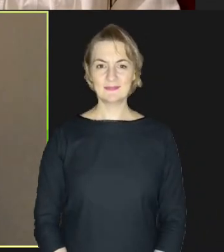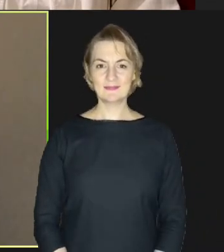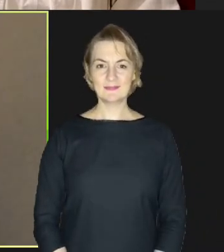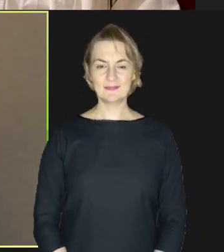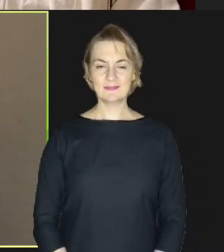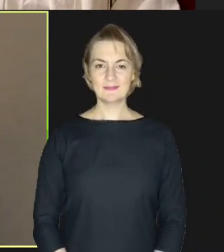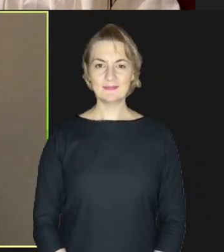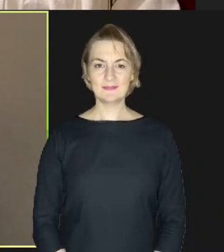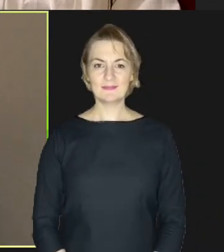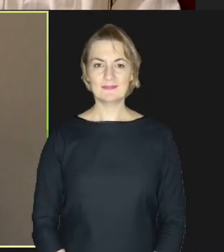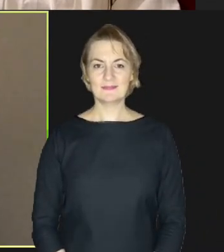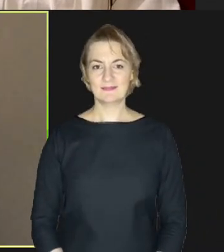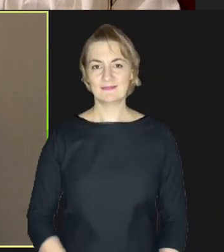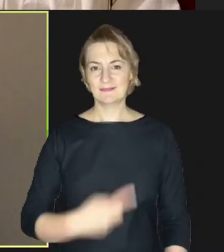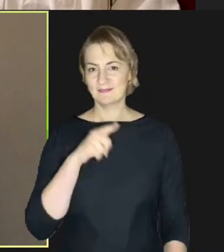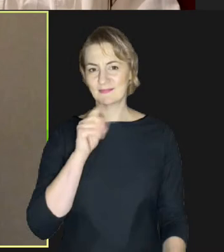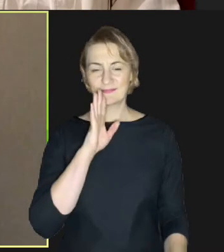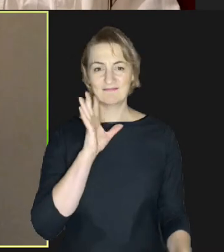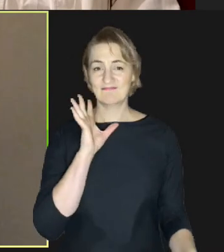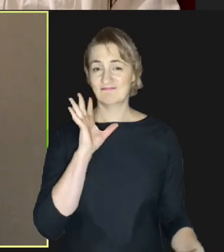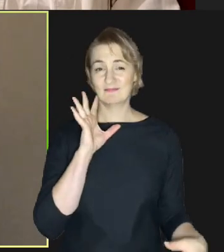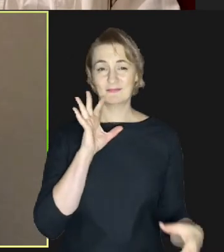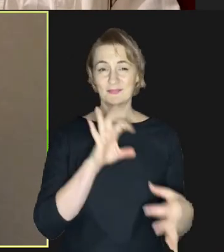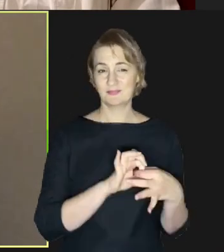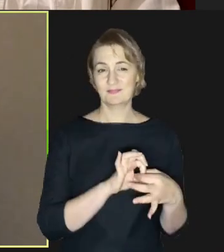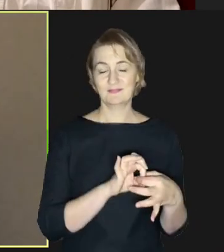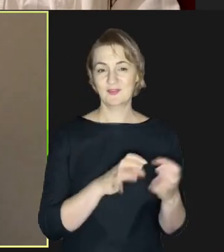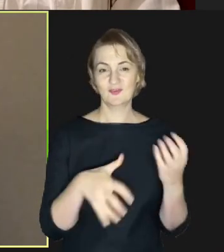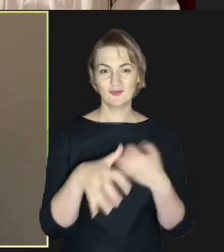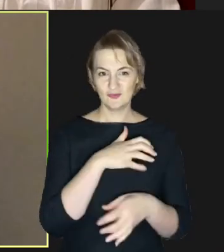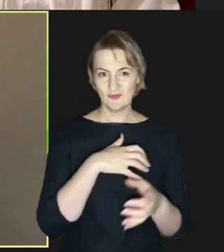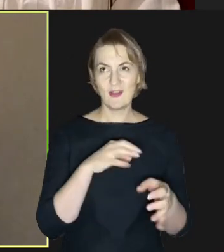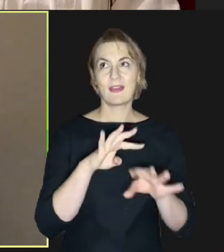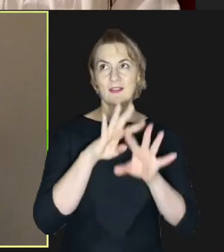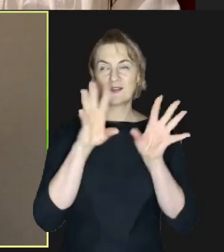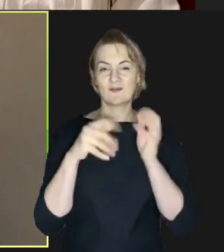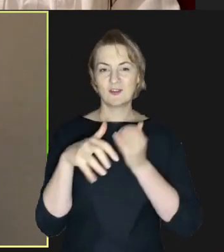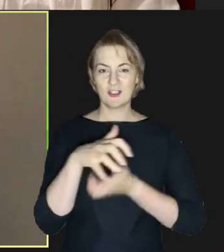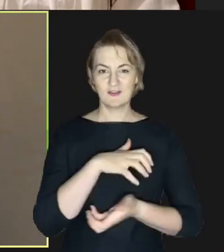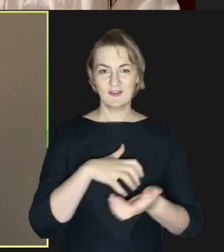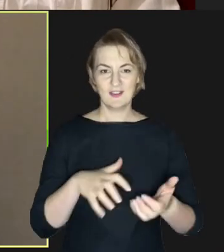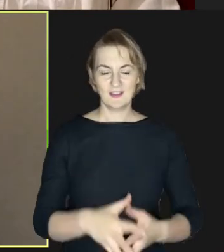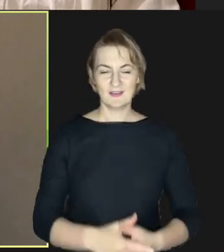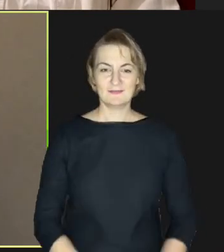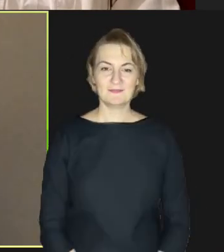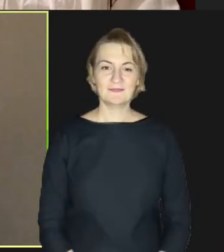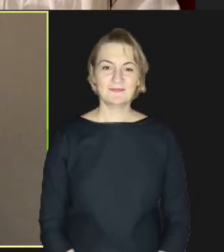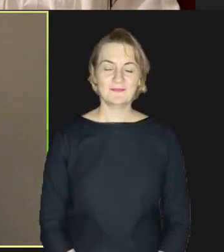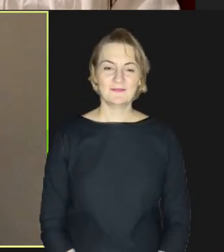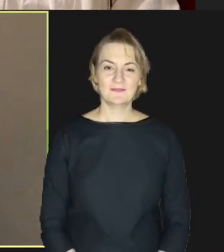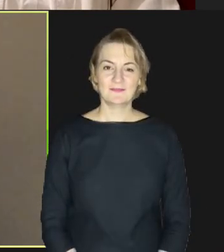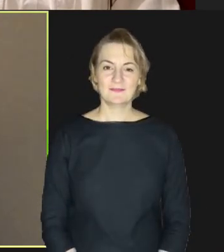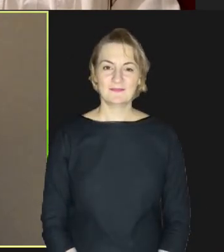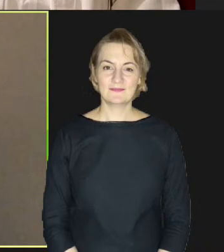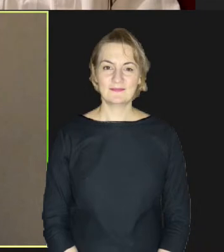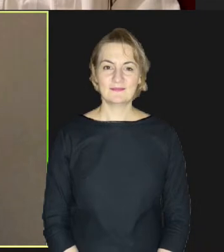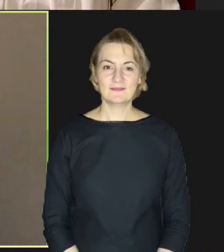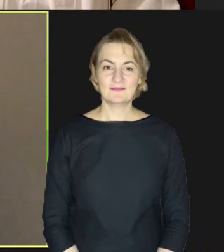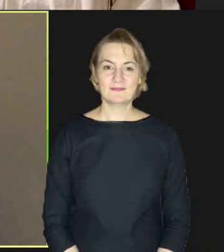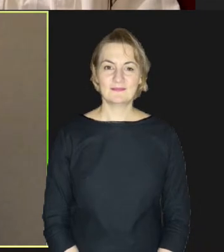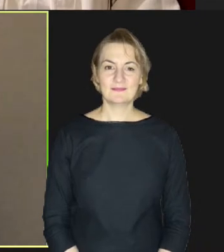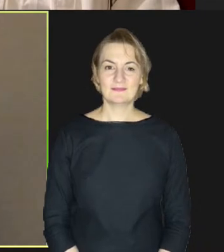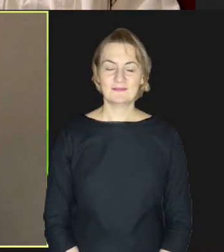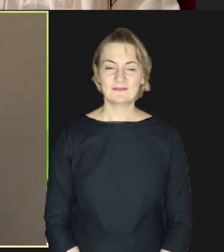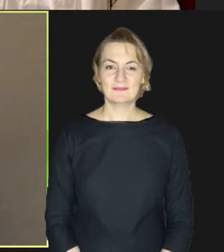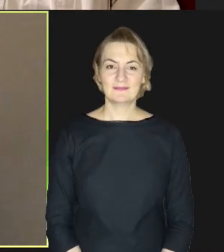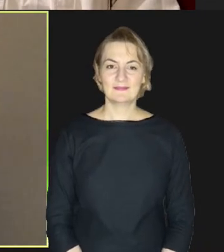Jesteś podłączony do nie tylko do świata, ale do wszechświata. Tak? Jeśli już mówić w tych kategoriach, że coś jest do czegoś